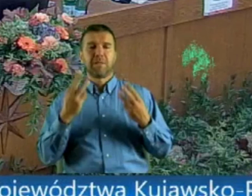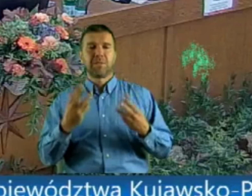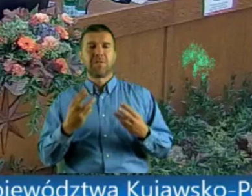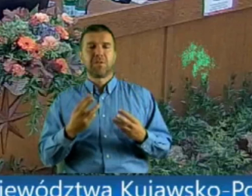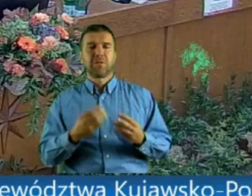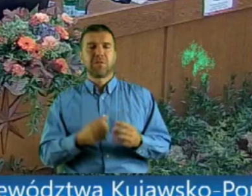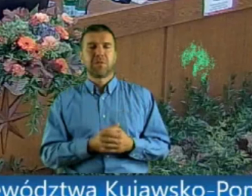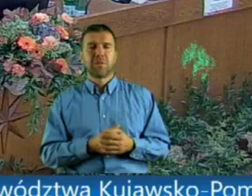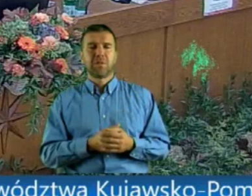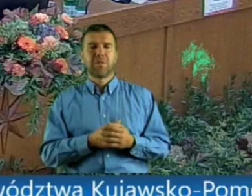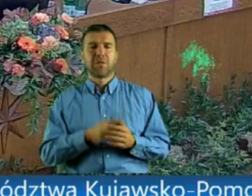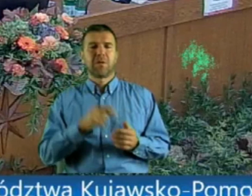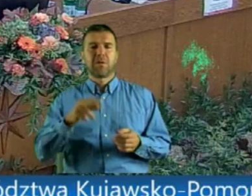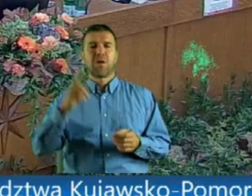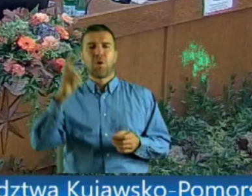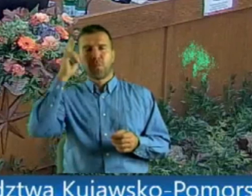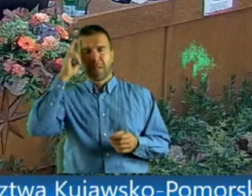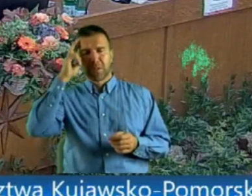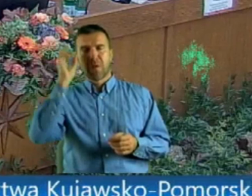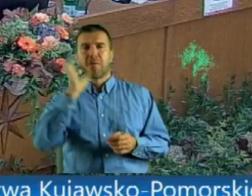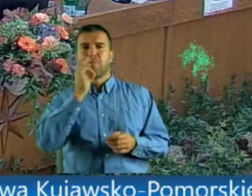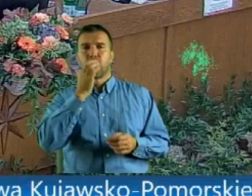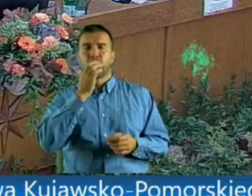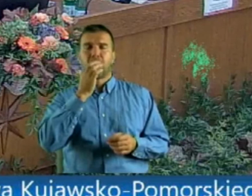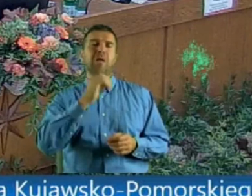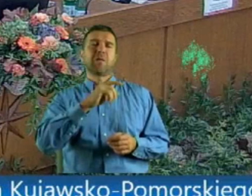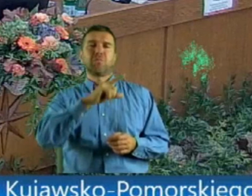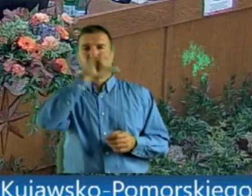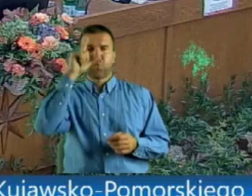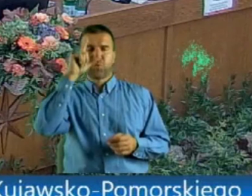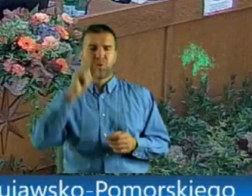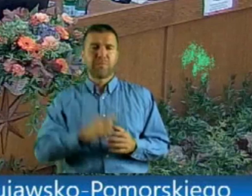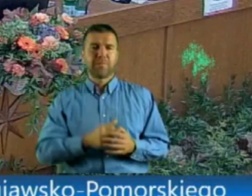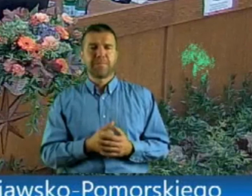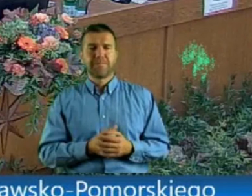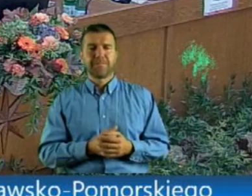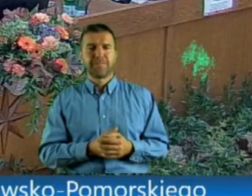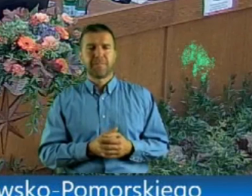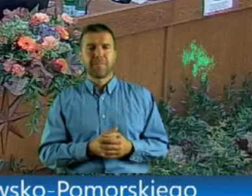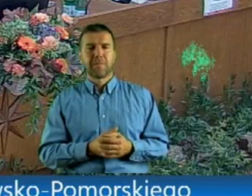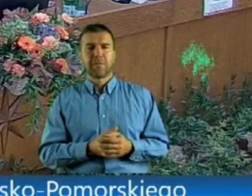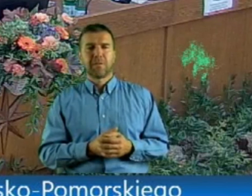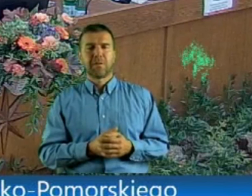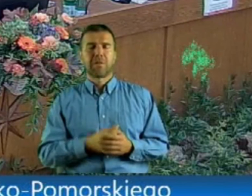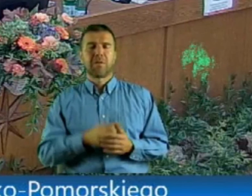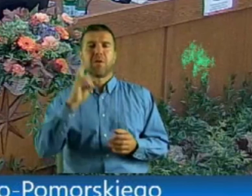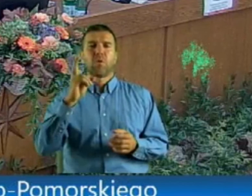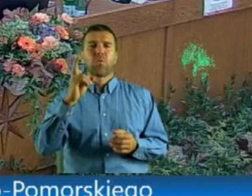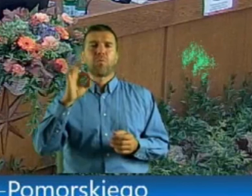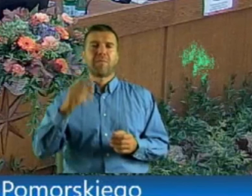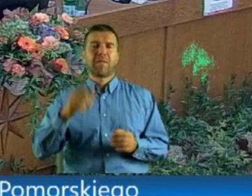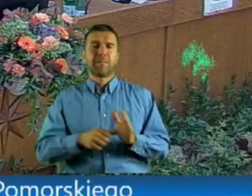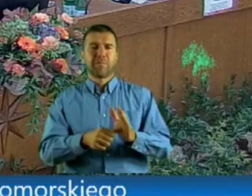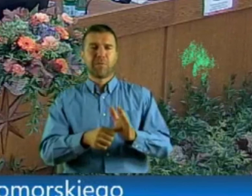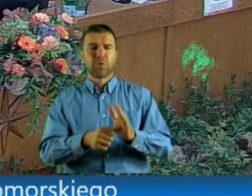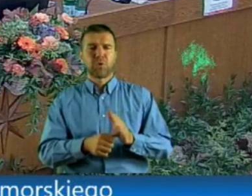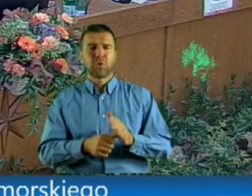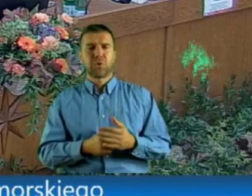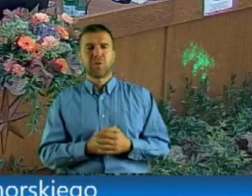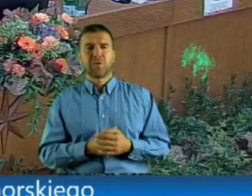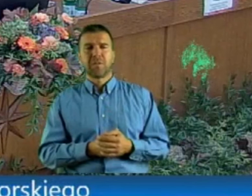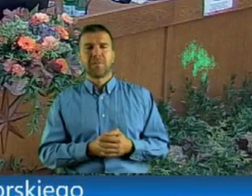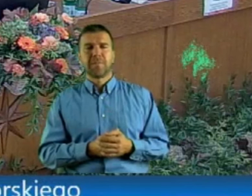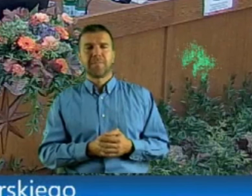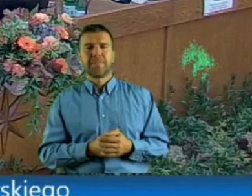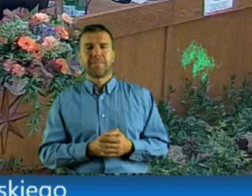podnoszący świadomość młodego pokolenia. Ten konwent przewodniczący sejmików